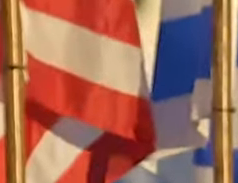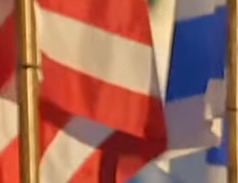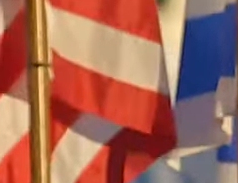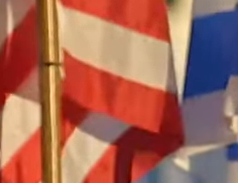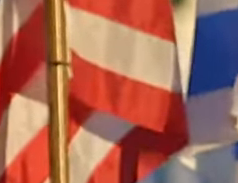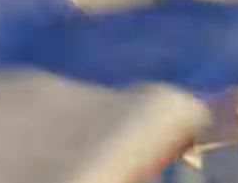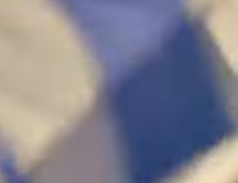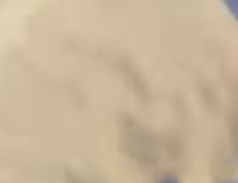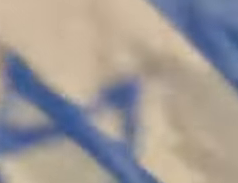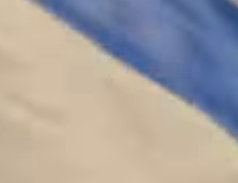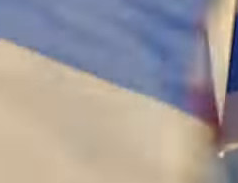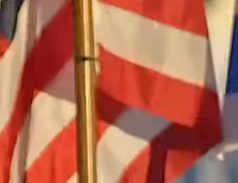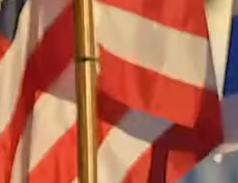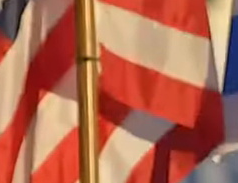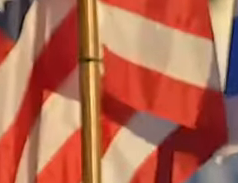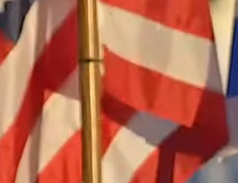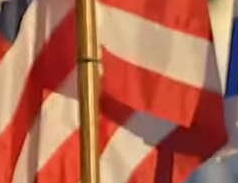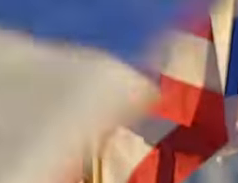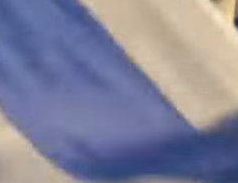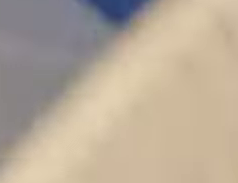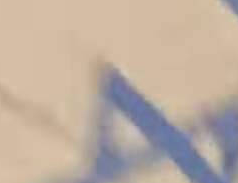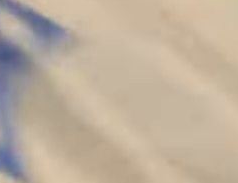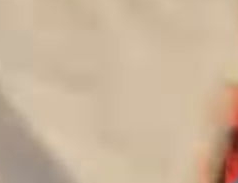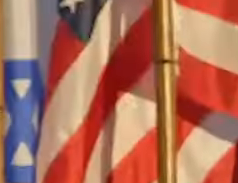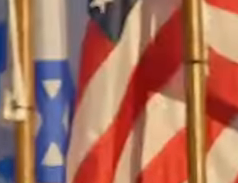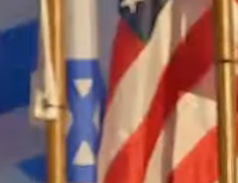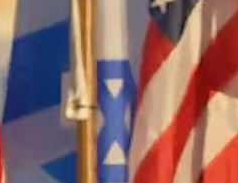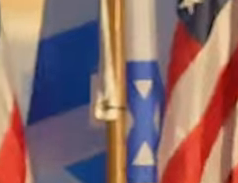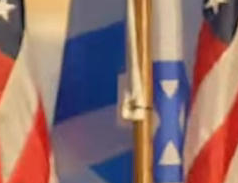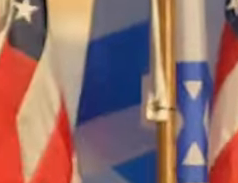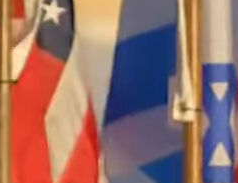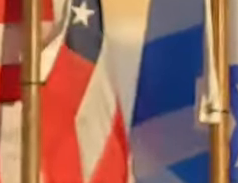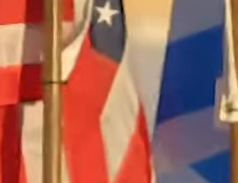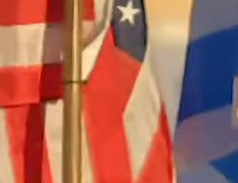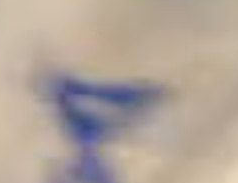תודה רבה, תודה רבה. יא יא יא, אוף קורס, וגם נדוע לב שלי. יא יא יא.